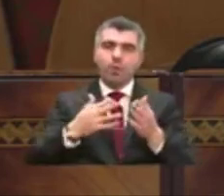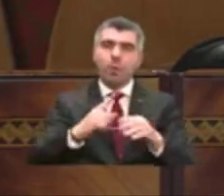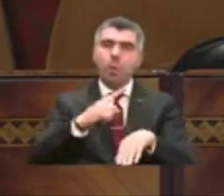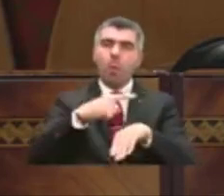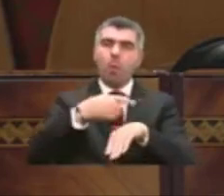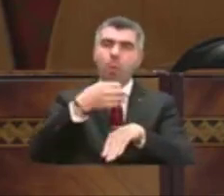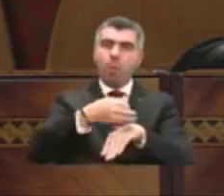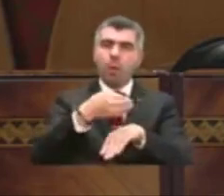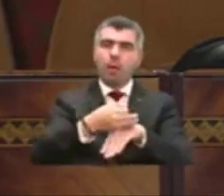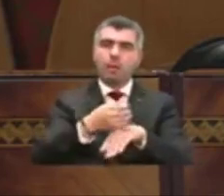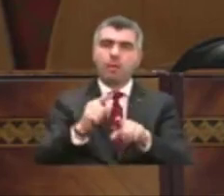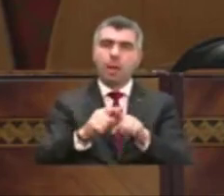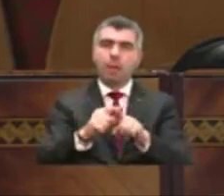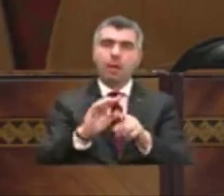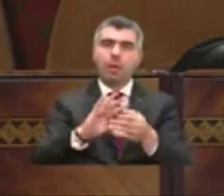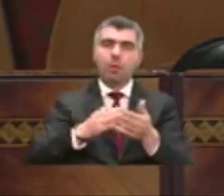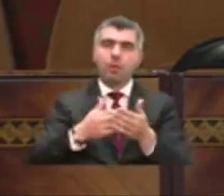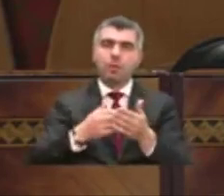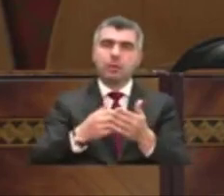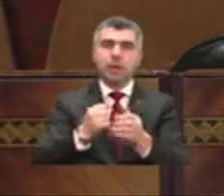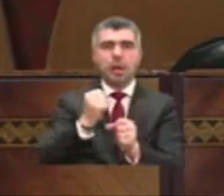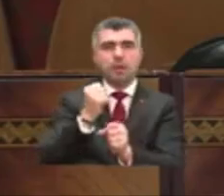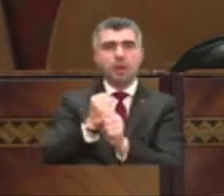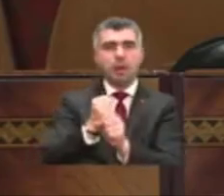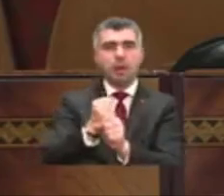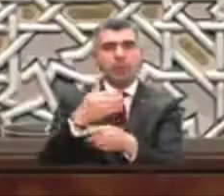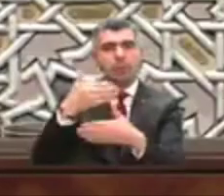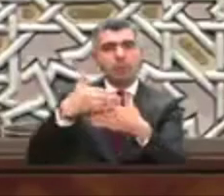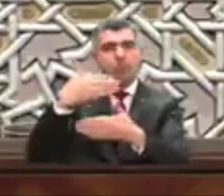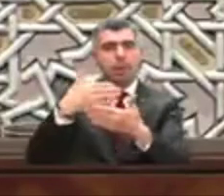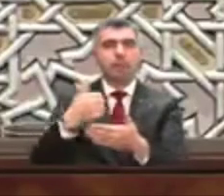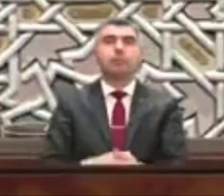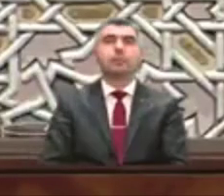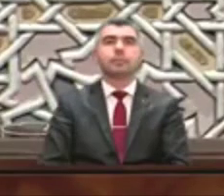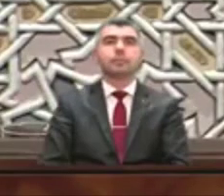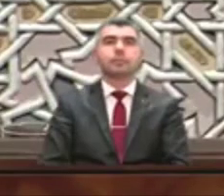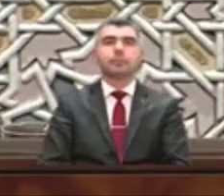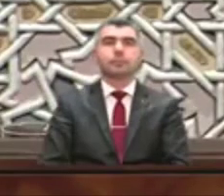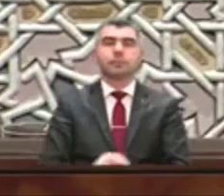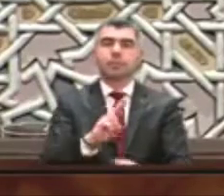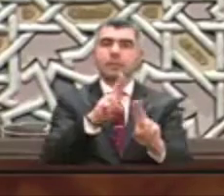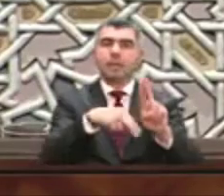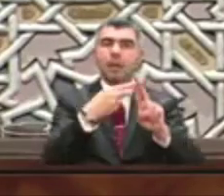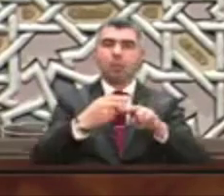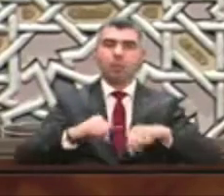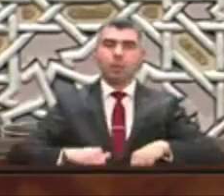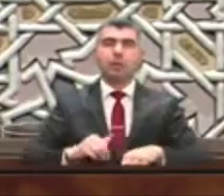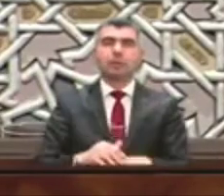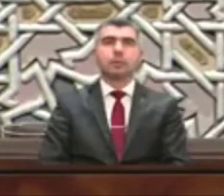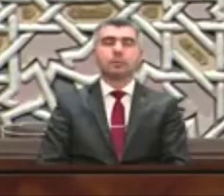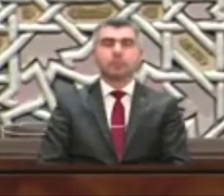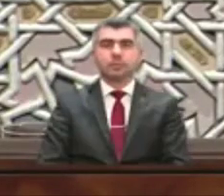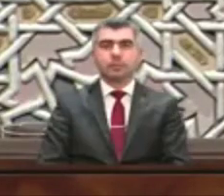التي ستستغرقها عملية الإنجاز؟ شكرا سيد النائب المحترم، تفضلوا سيد الوزير.